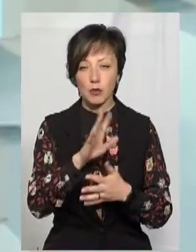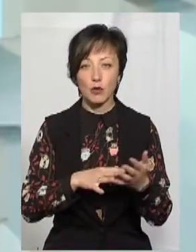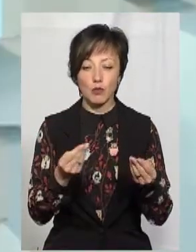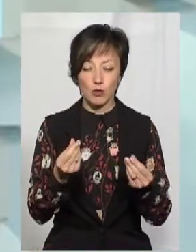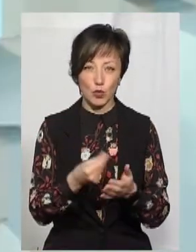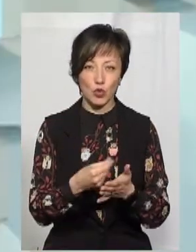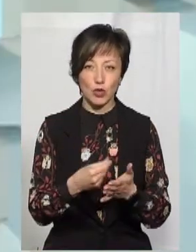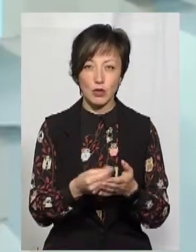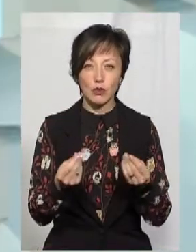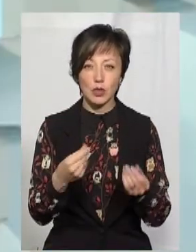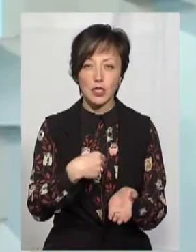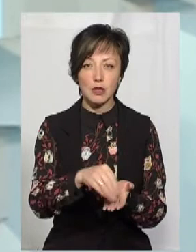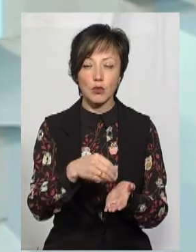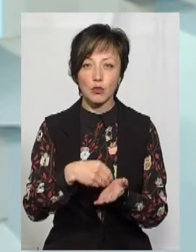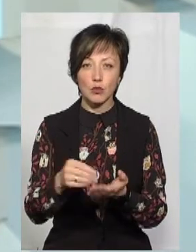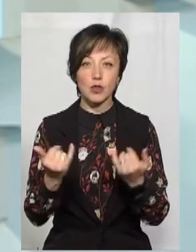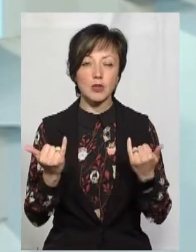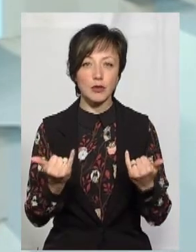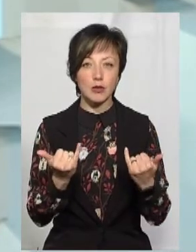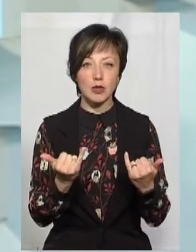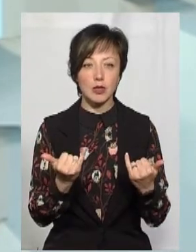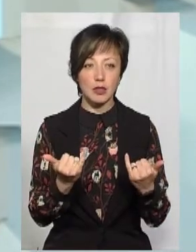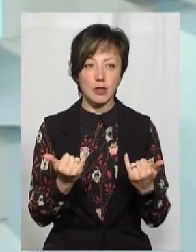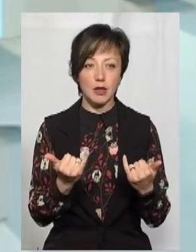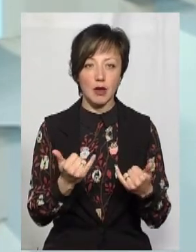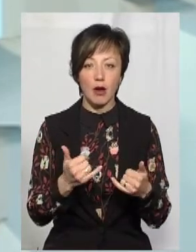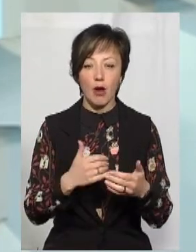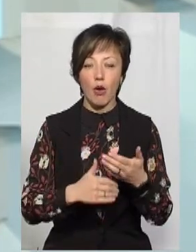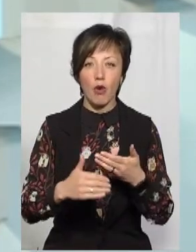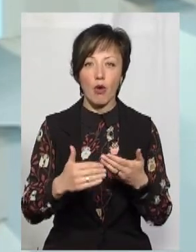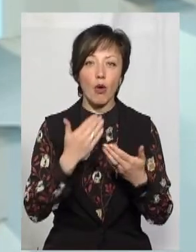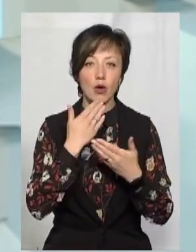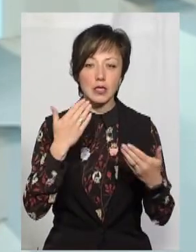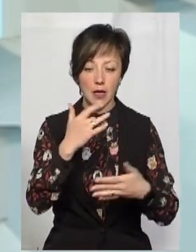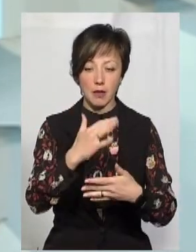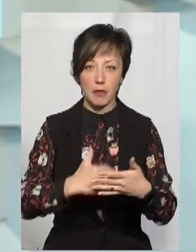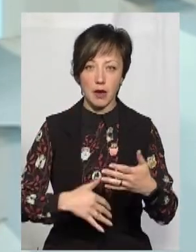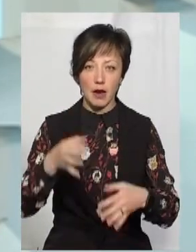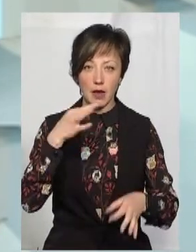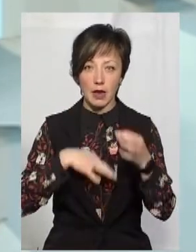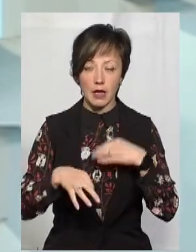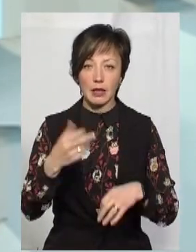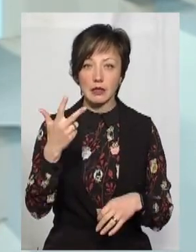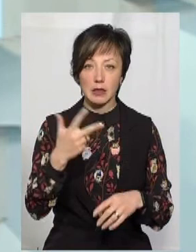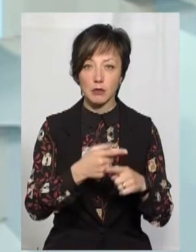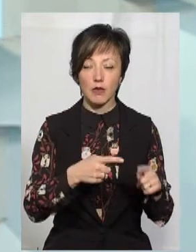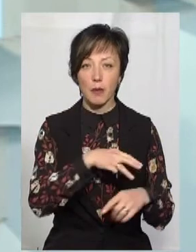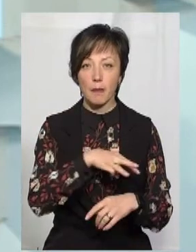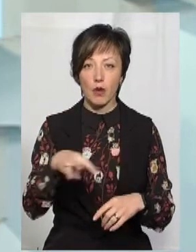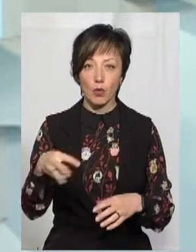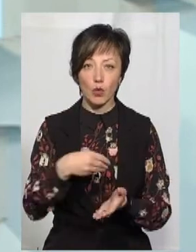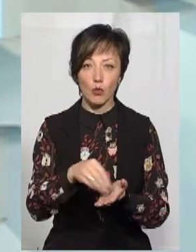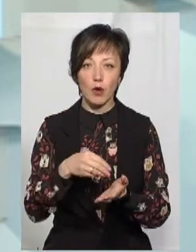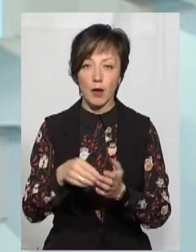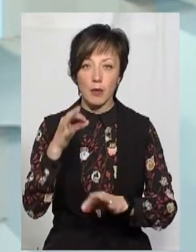здійснюємо закупку, от зараз вже сьогодні ми останній перелік ліків визначили, які ми будемо купляти. Це на 3,5 мільйона гривень ми купляємо